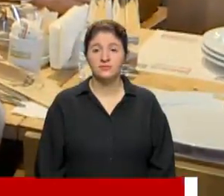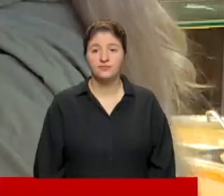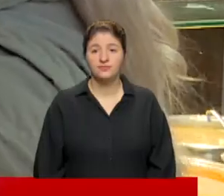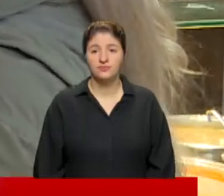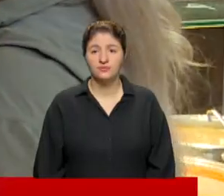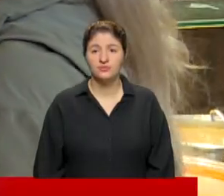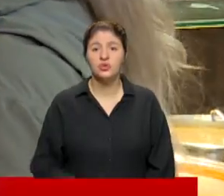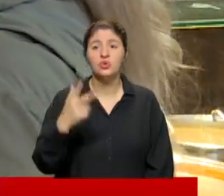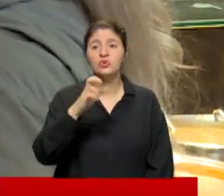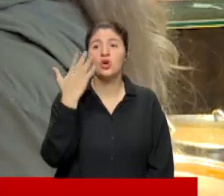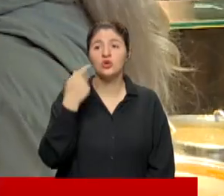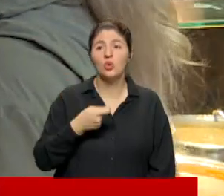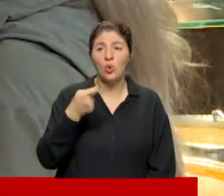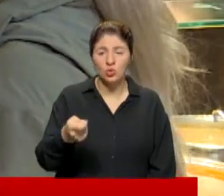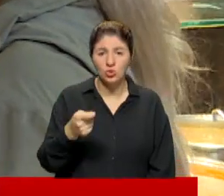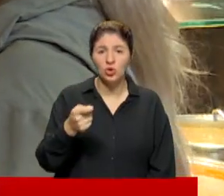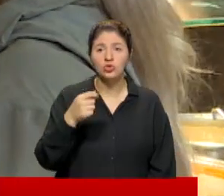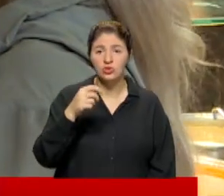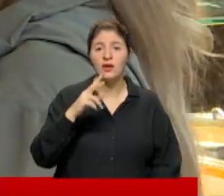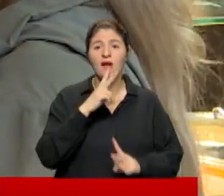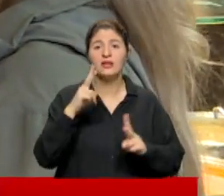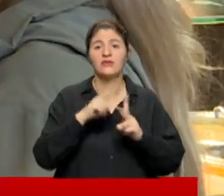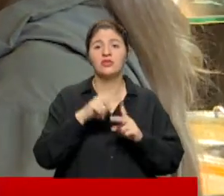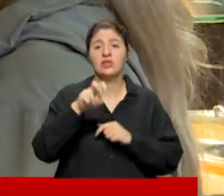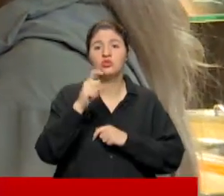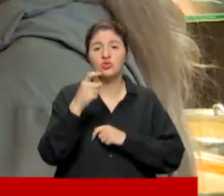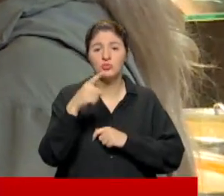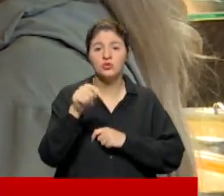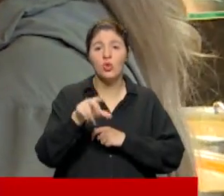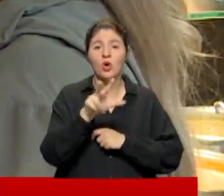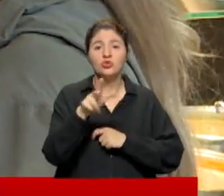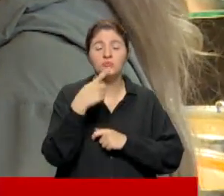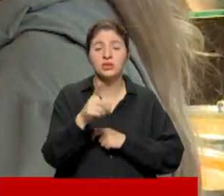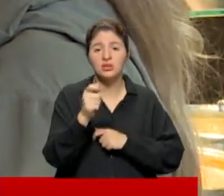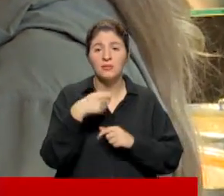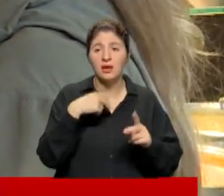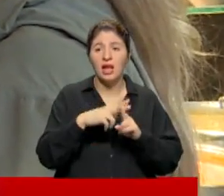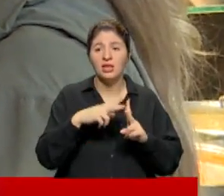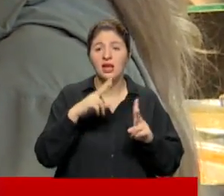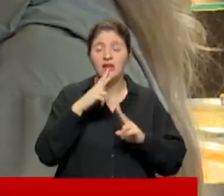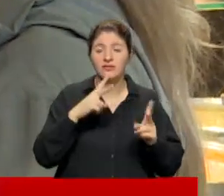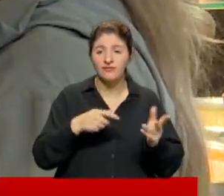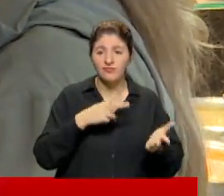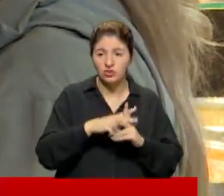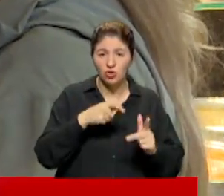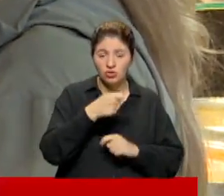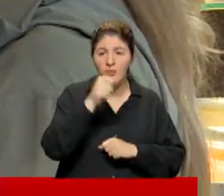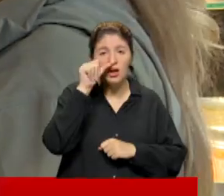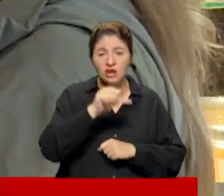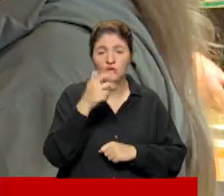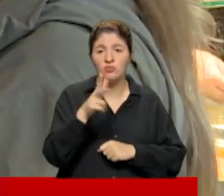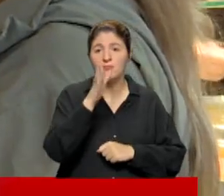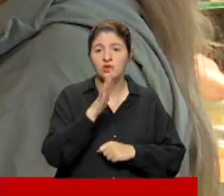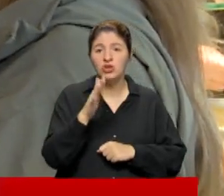edecek a önce ödüyordum ceyran faturası 89.000 L şu anda 30.000 L ceyran faturası ödüyorum gaz parasına gelirsen